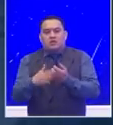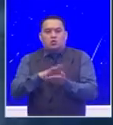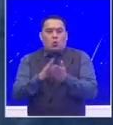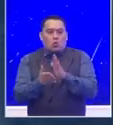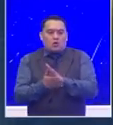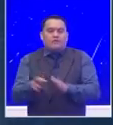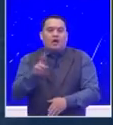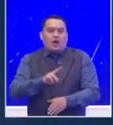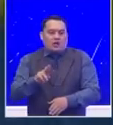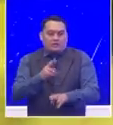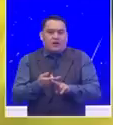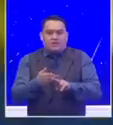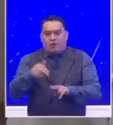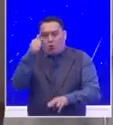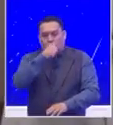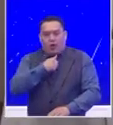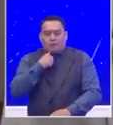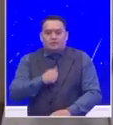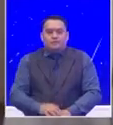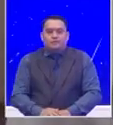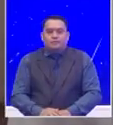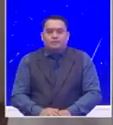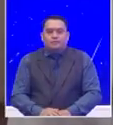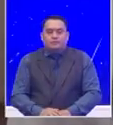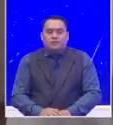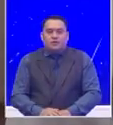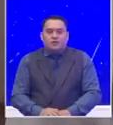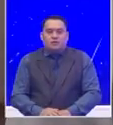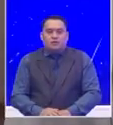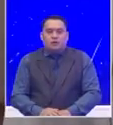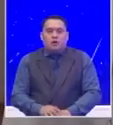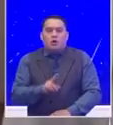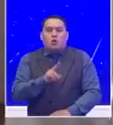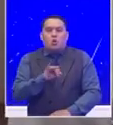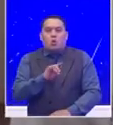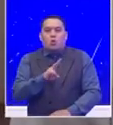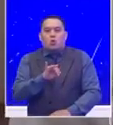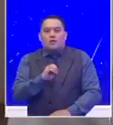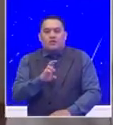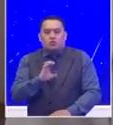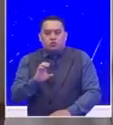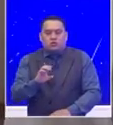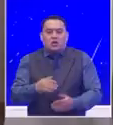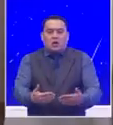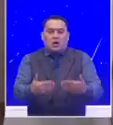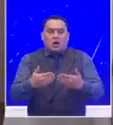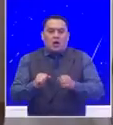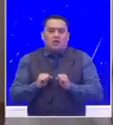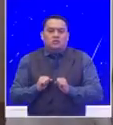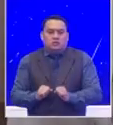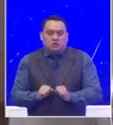договор в январе месяце текущего года. В связи с тем, что приближается коронавирус, приняты все меры. Все опекаемые